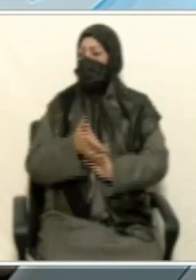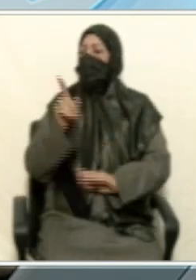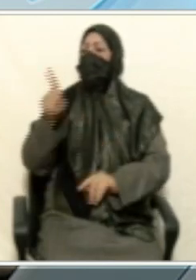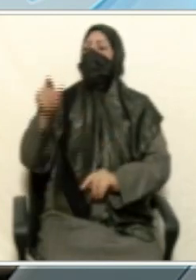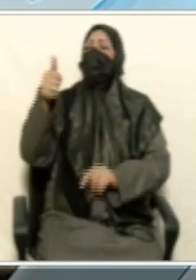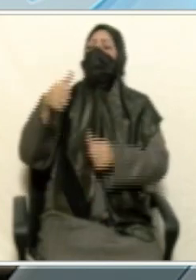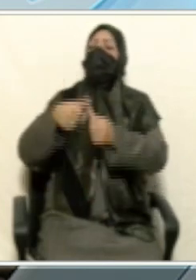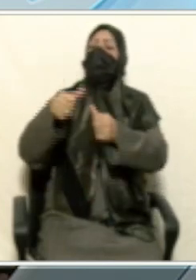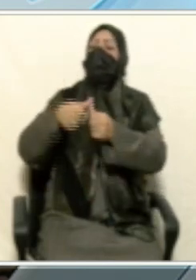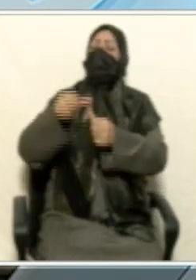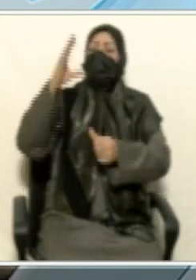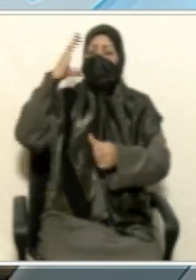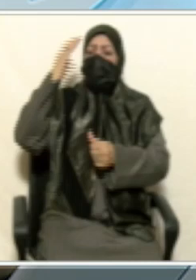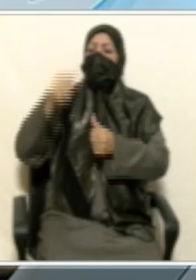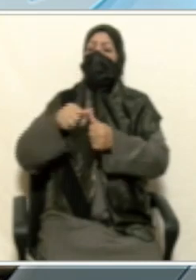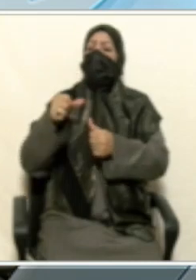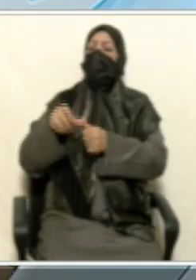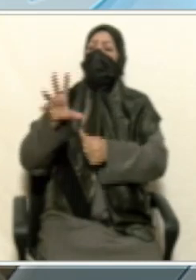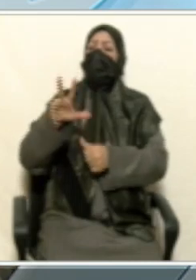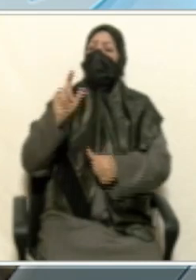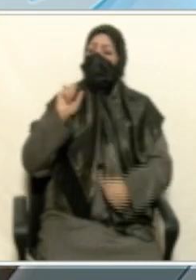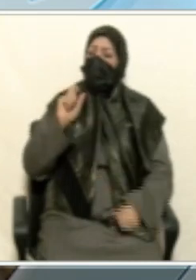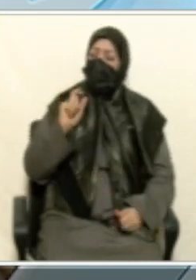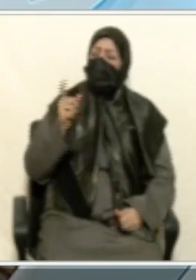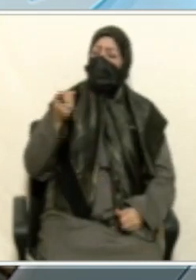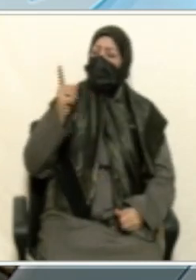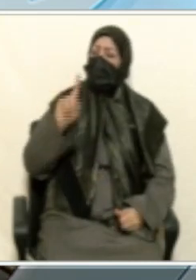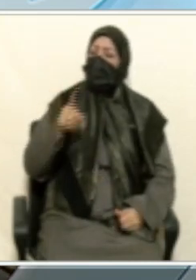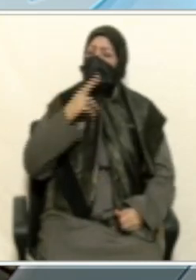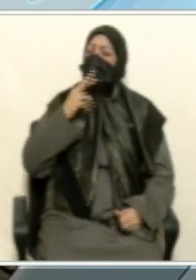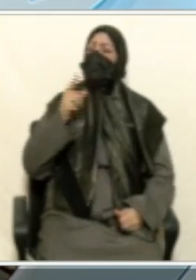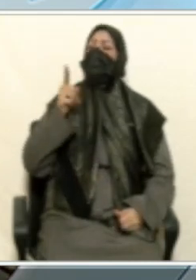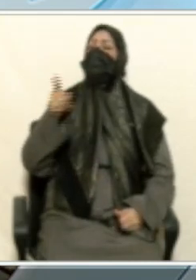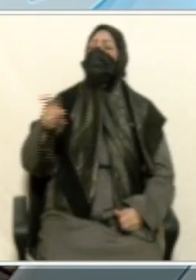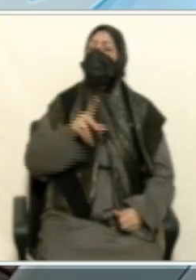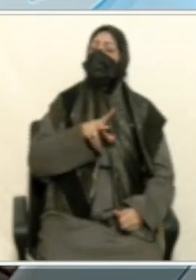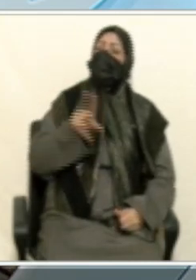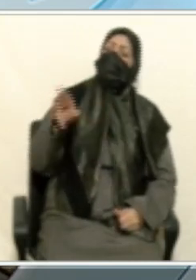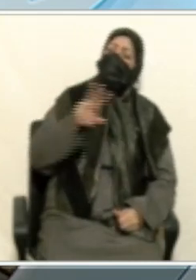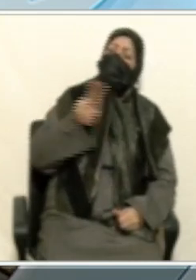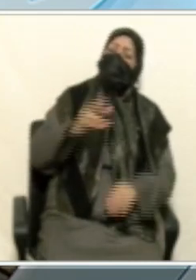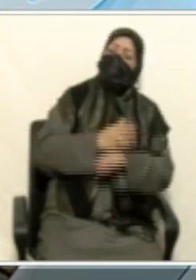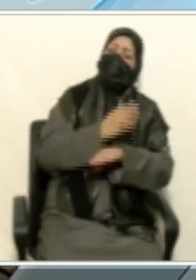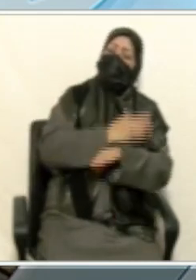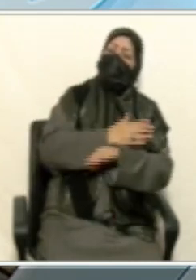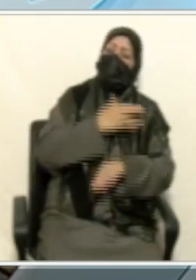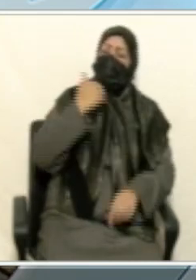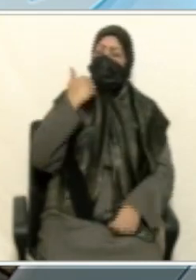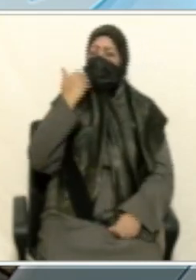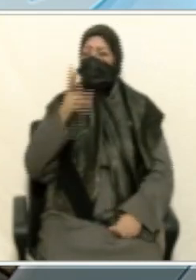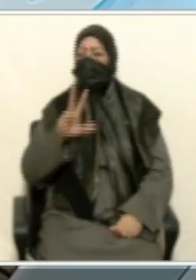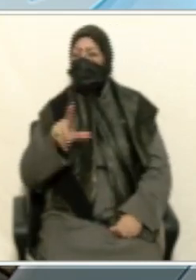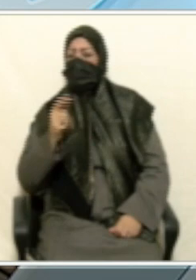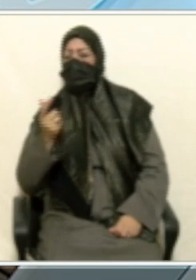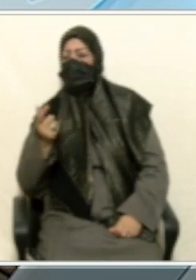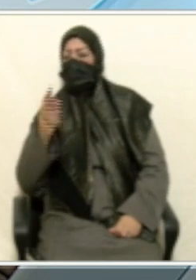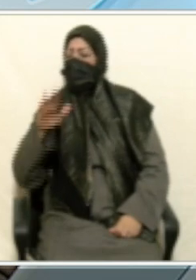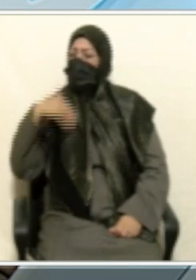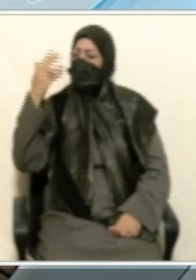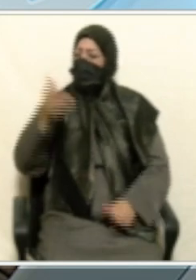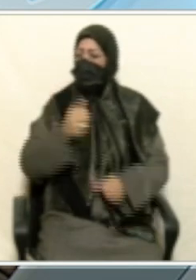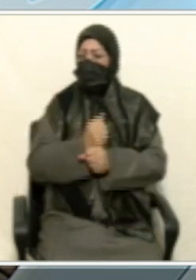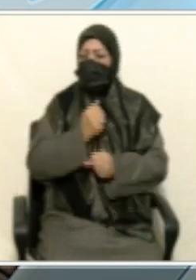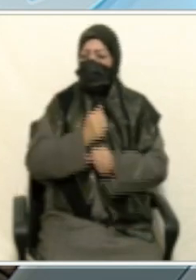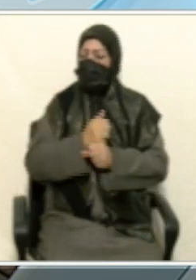اجتماعيا وماديا. هذا الذي تتهمه بالسرقة، من يقوم بتشغيله الآن؟ أو ذاك الذي تتهمه بالسحر،